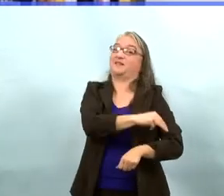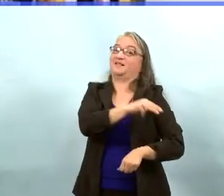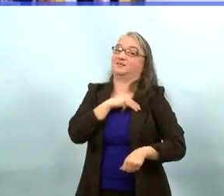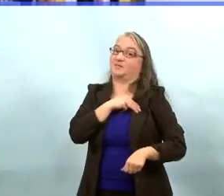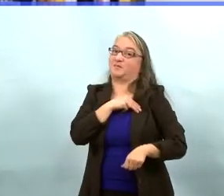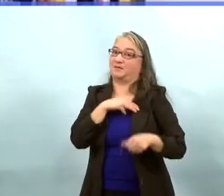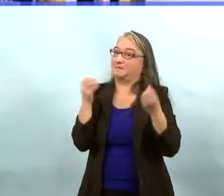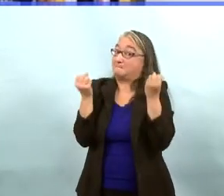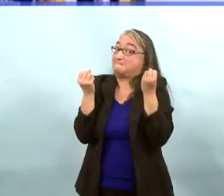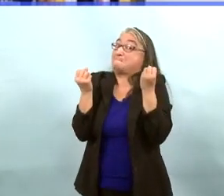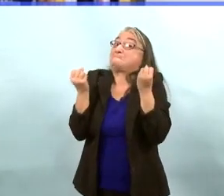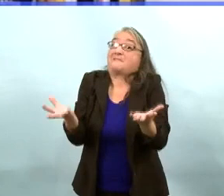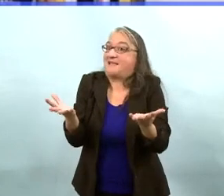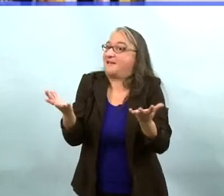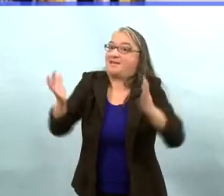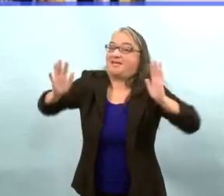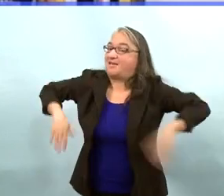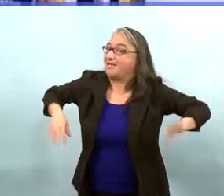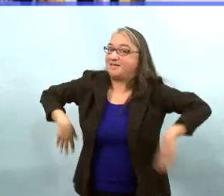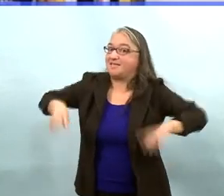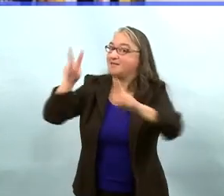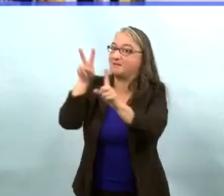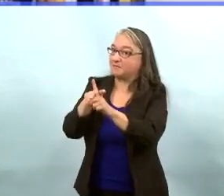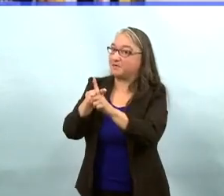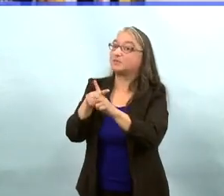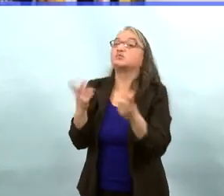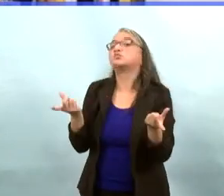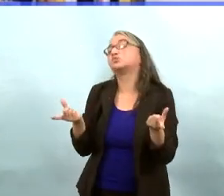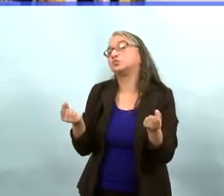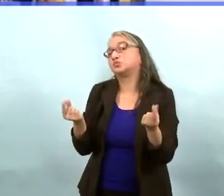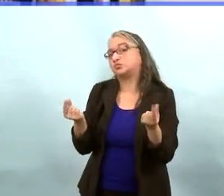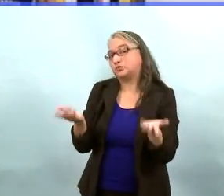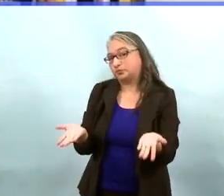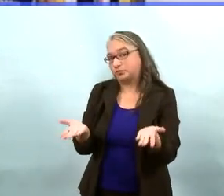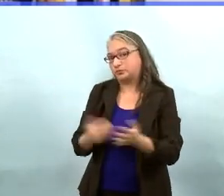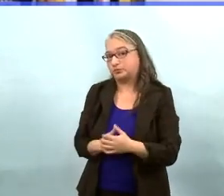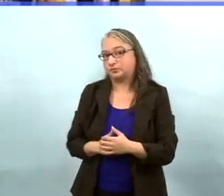voulez dire à ces parents qui n'ont pas encore pris le premier rendez-vous pour leurs enfants?